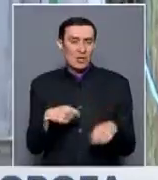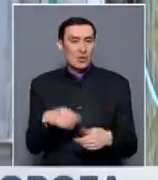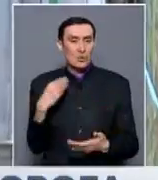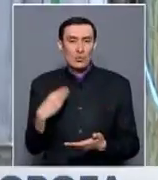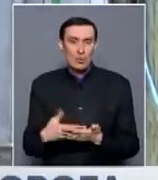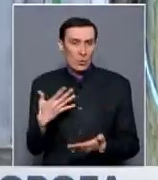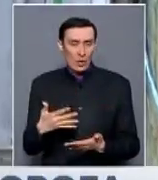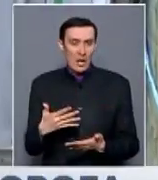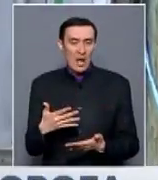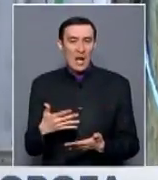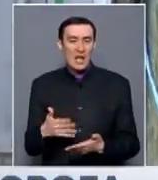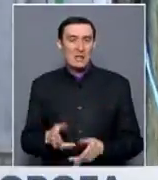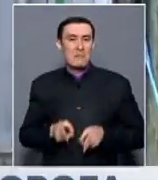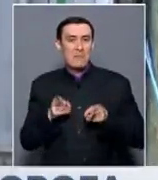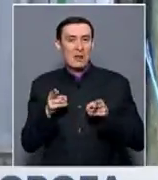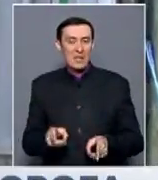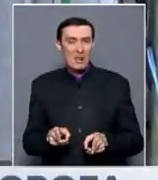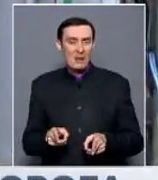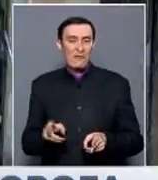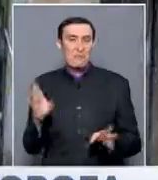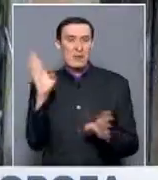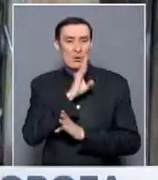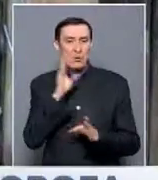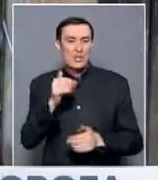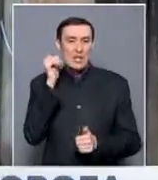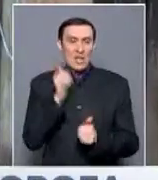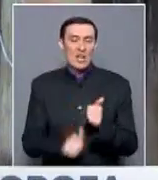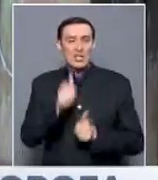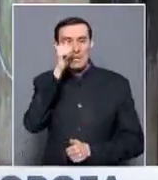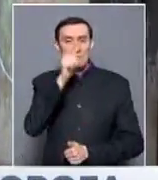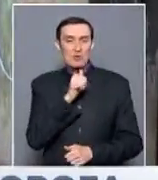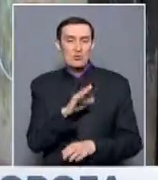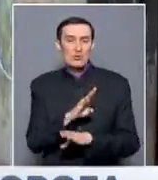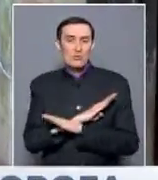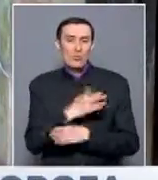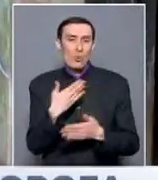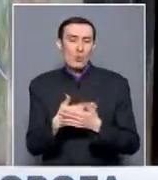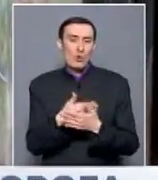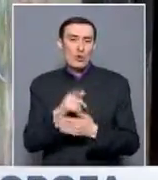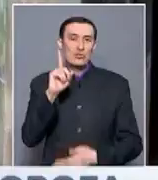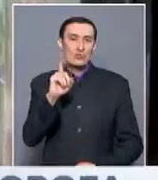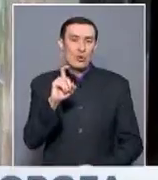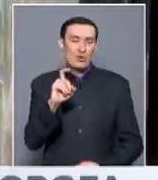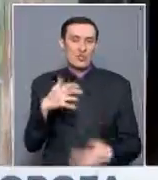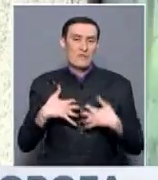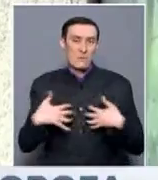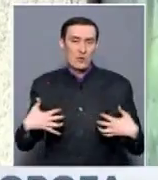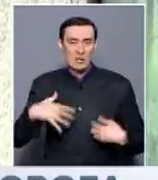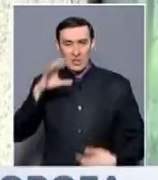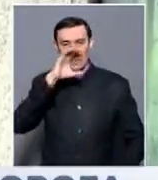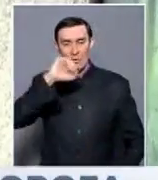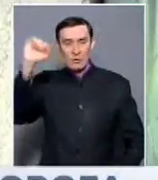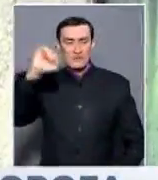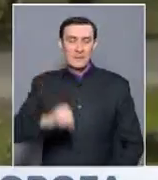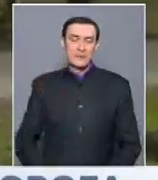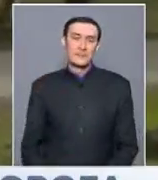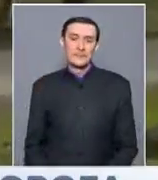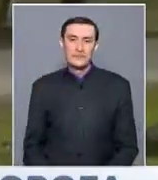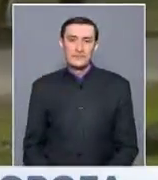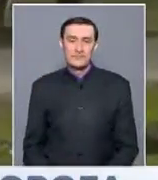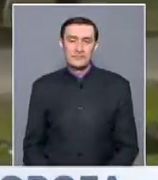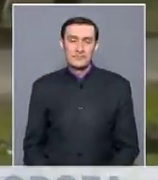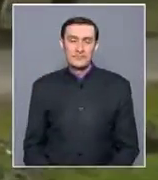дорого. От рук браконьеров в дикой природе каждый месяц гибнут около 100 животных.